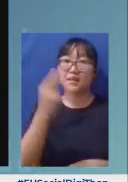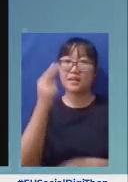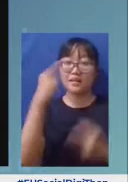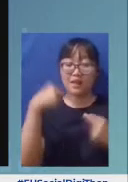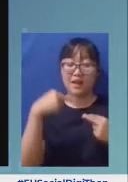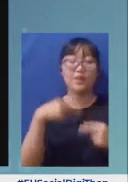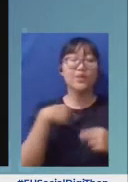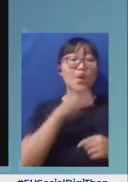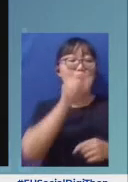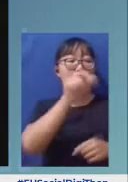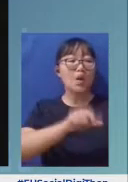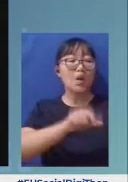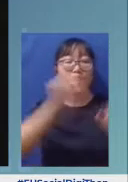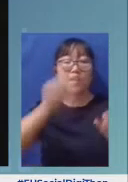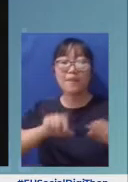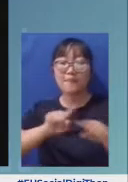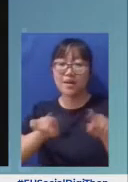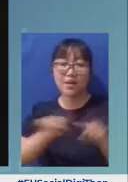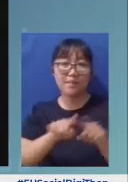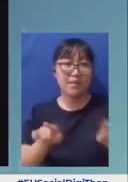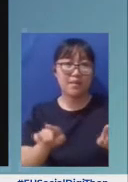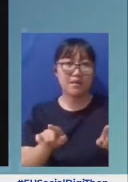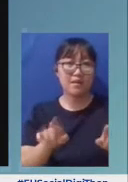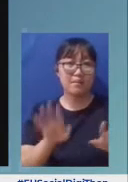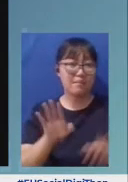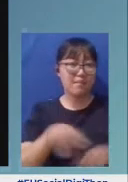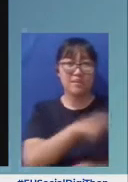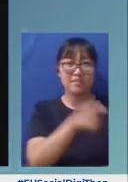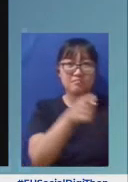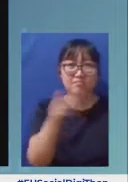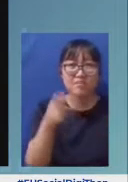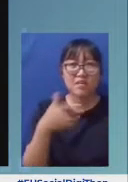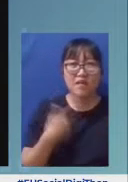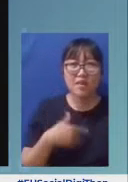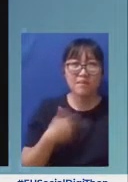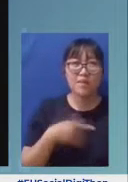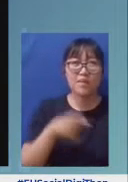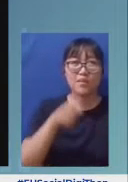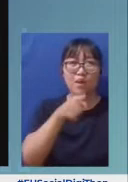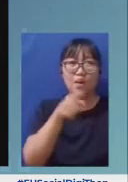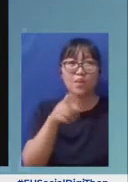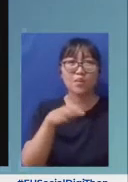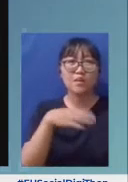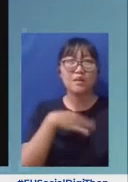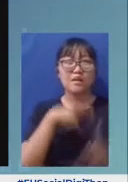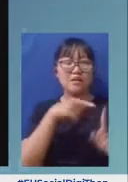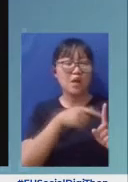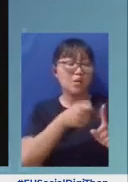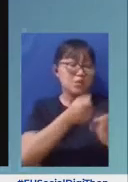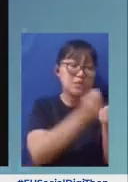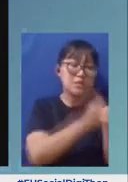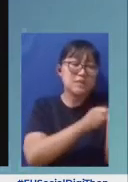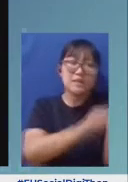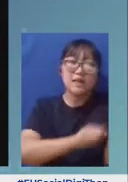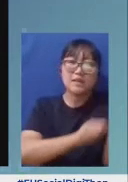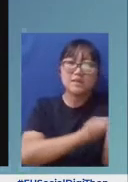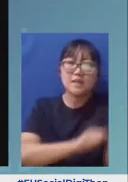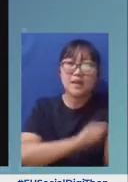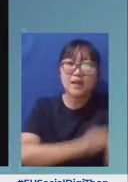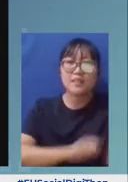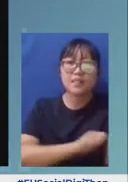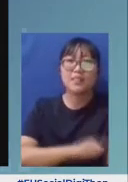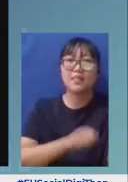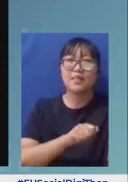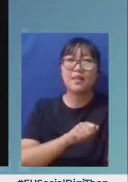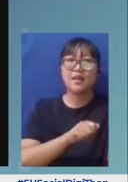dong adik-adik nggak pengen dong bikin orang nyilet-nyilet badannya karena dia sangat terluka batinnya. Dan tuh ada yang nyilet-nyilet